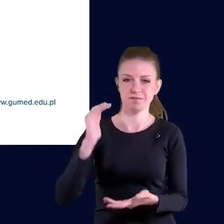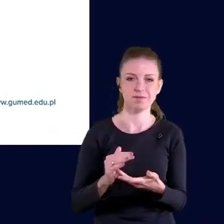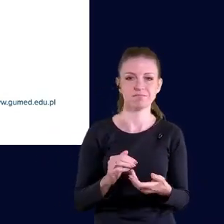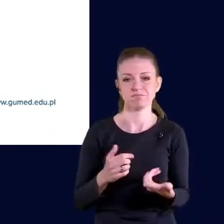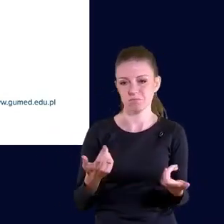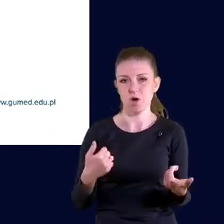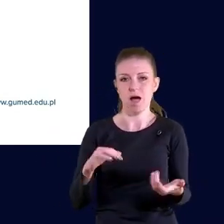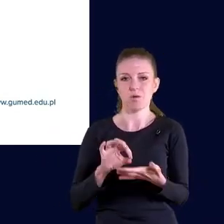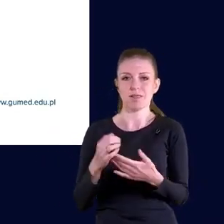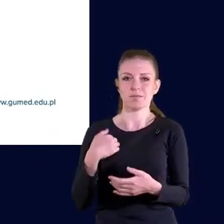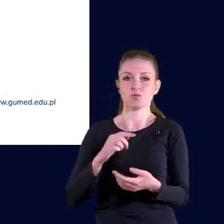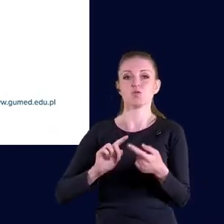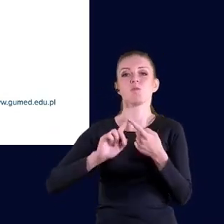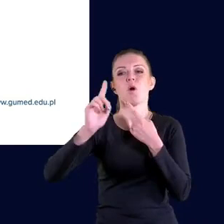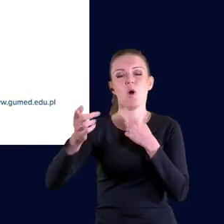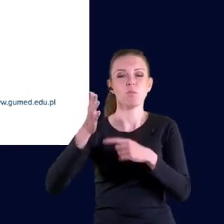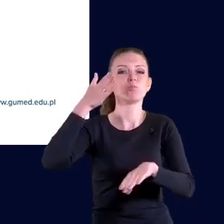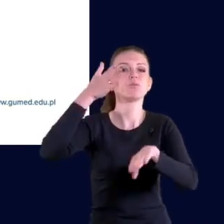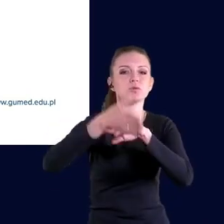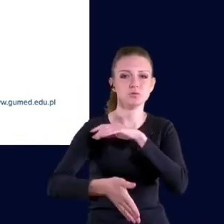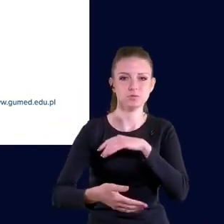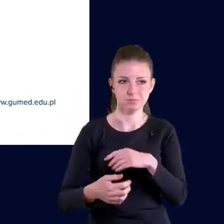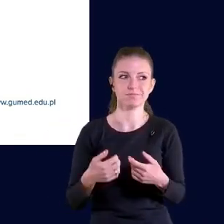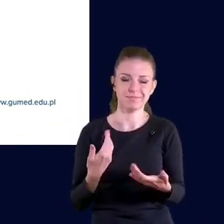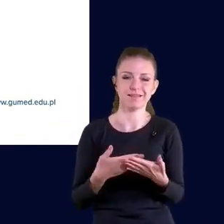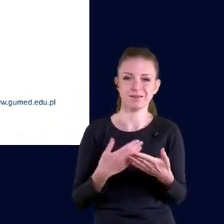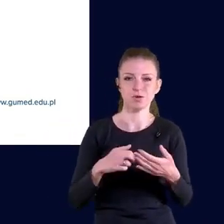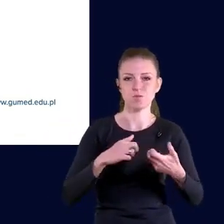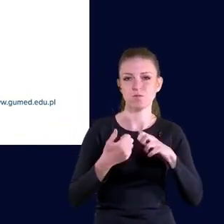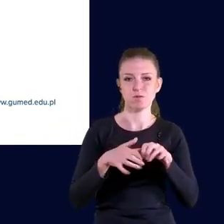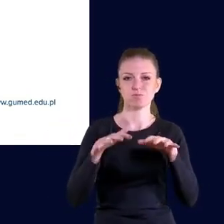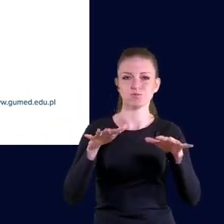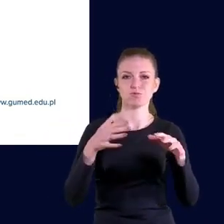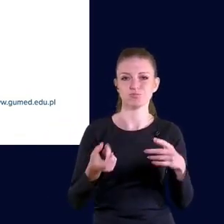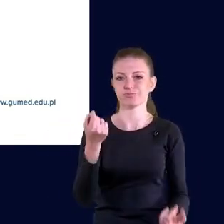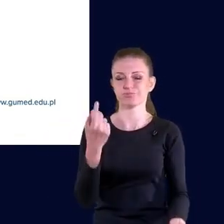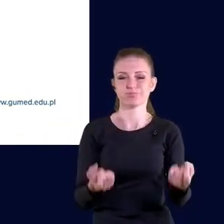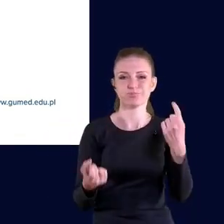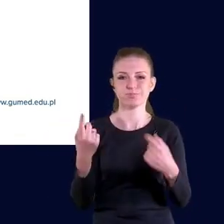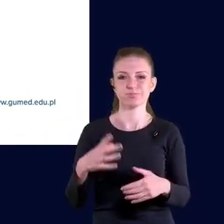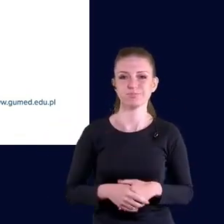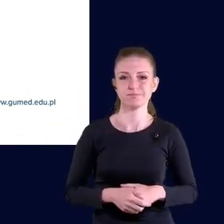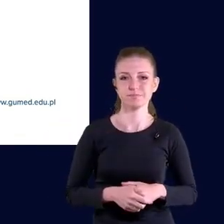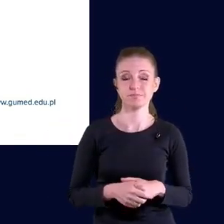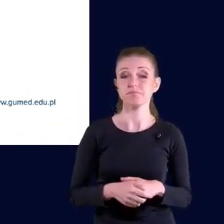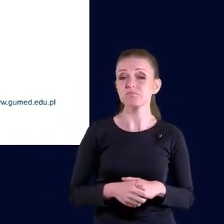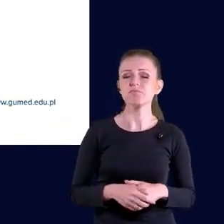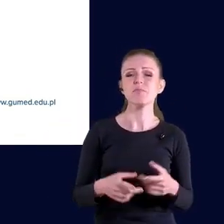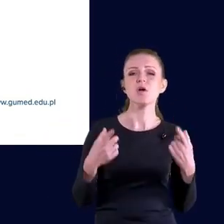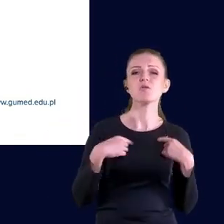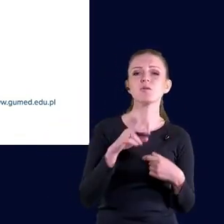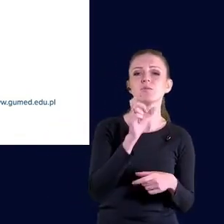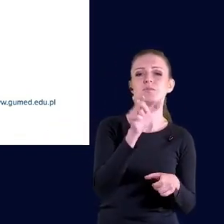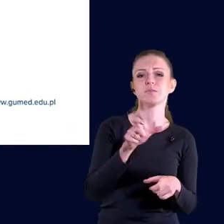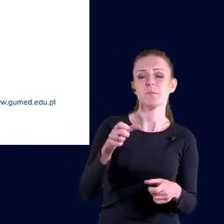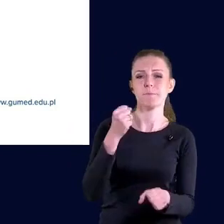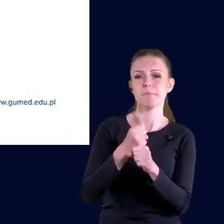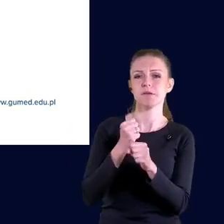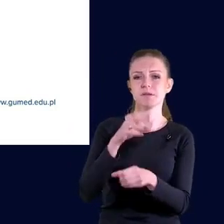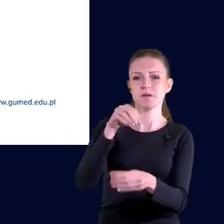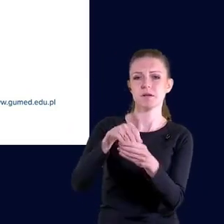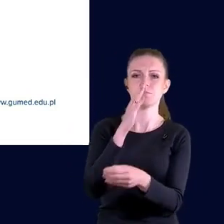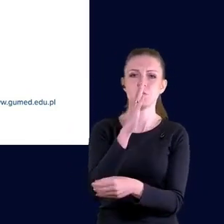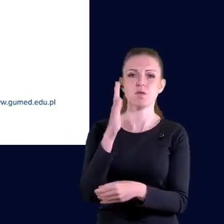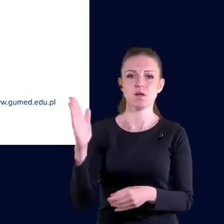my napotkaliśmy to też jest kwestia pytanie czy tym na pewno powinien zajmować się bibliotekarze No jesteśmy